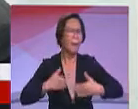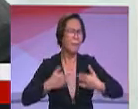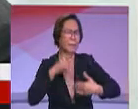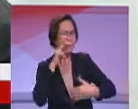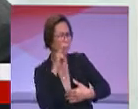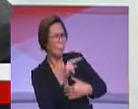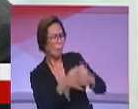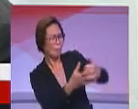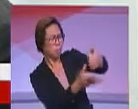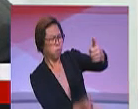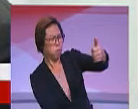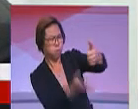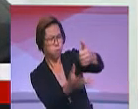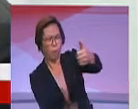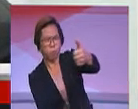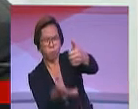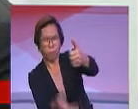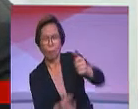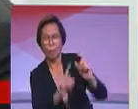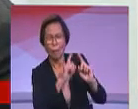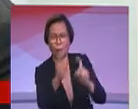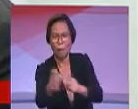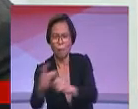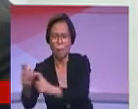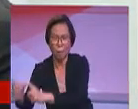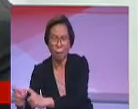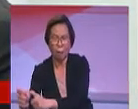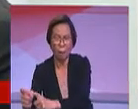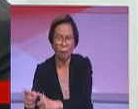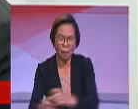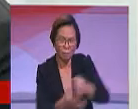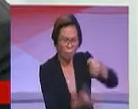nampaknya peruntukan-peruntukan yang diberikan